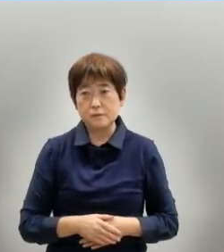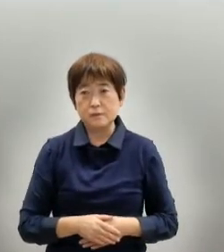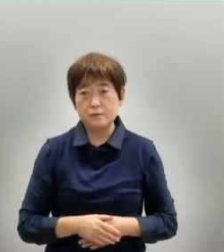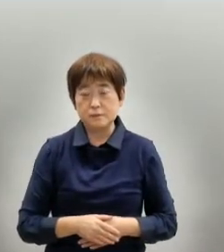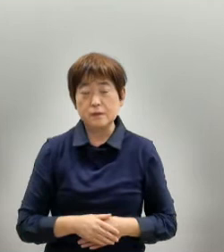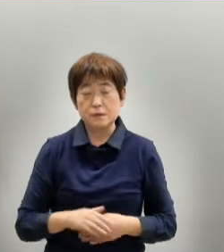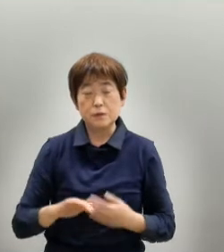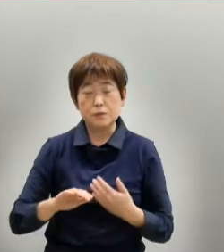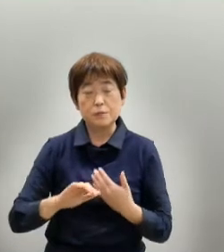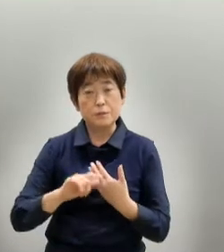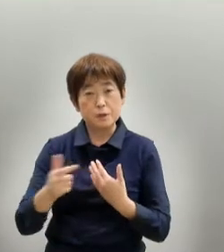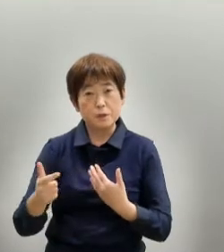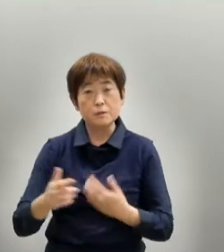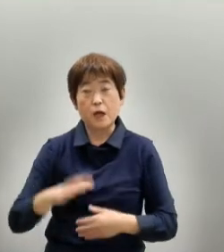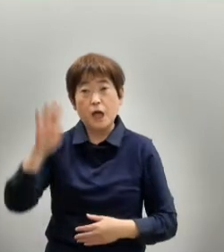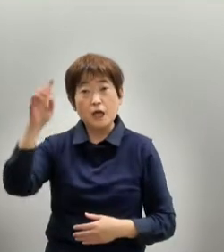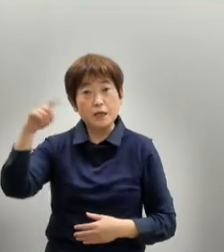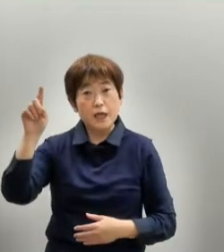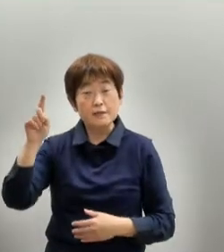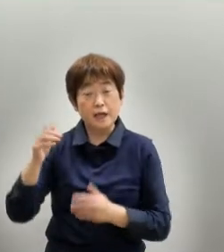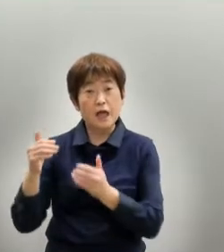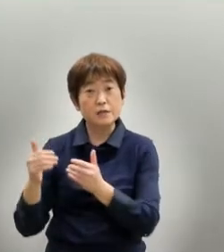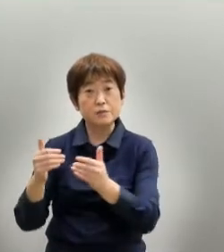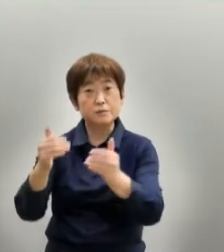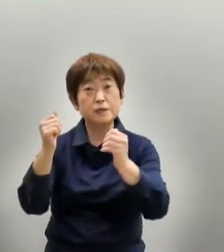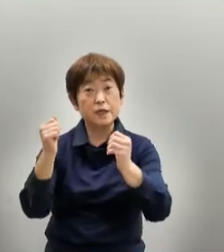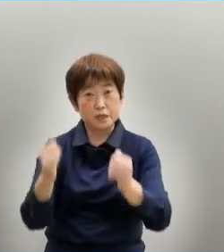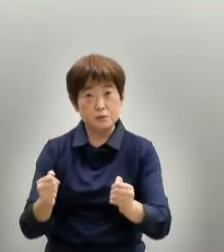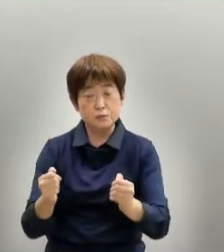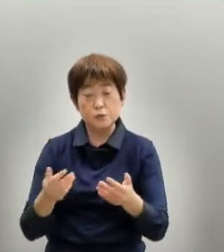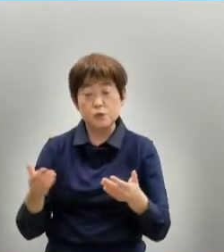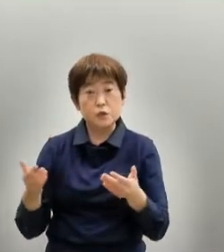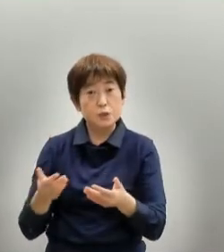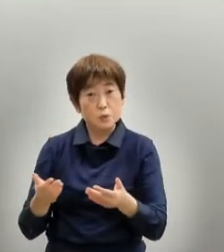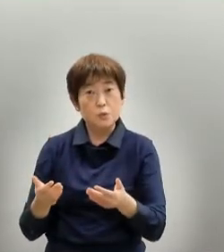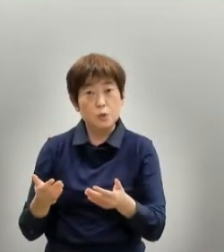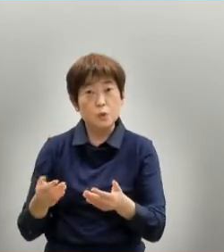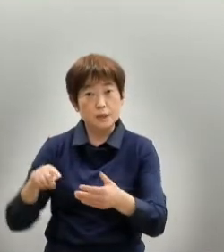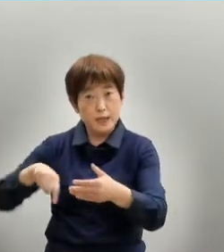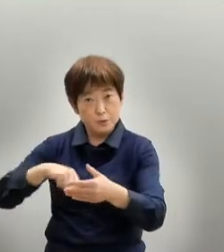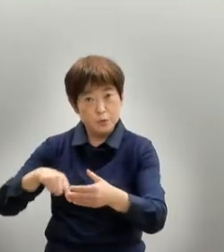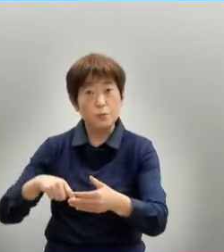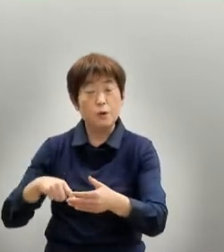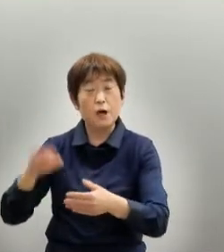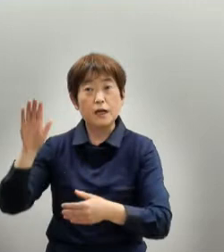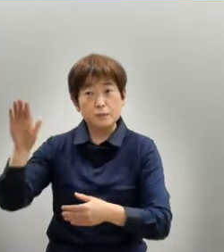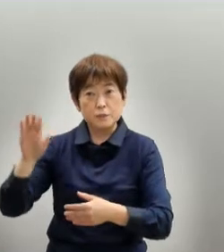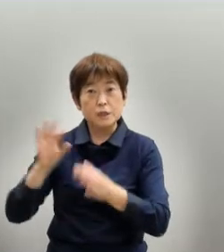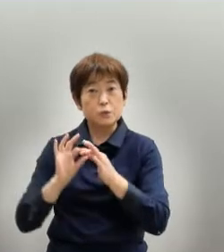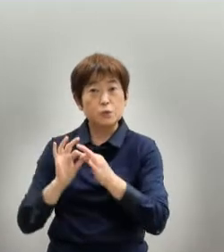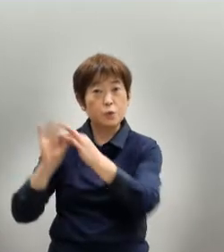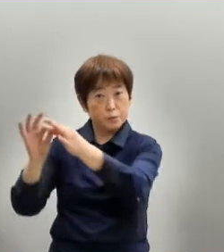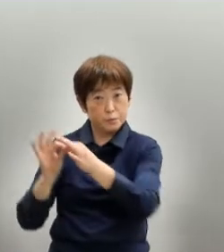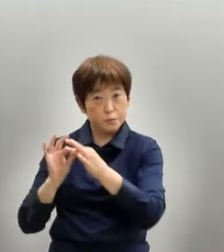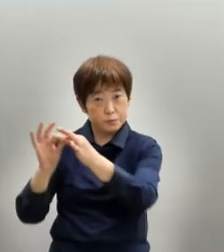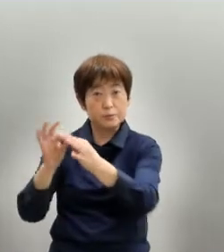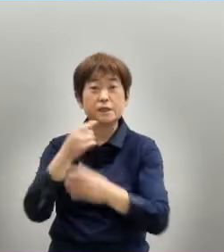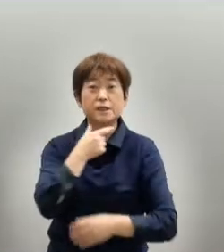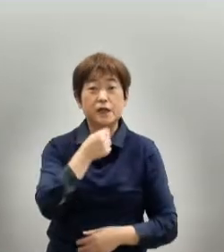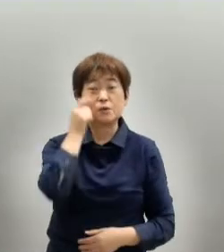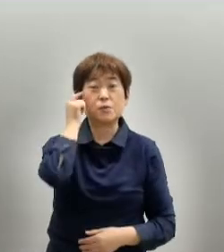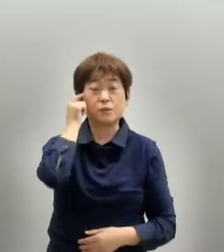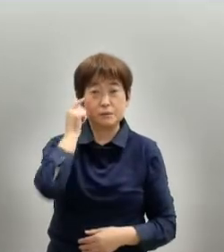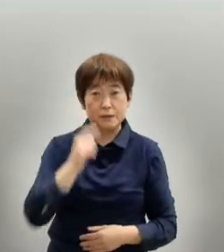民割という形でですね、県が進める事業が始まっておりますので、そういったものとの連携も進めてまいりたいと思っております